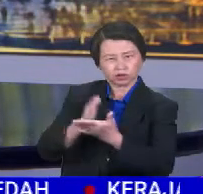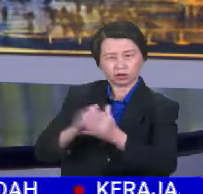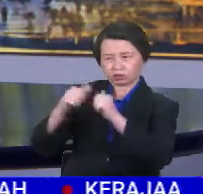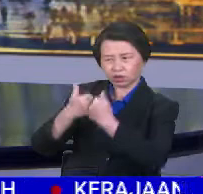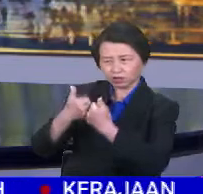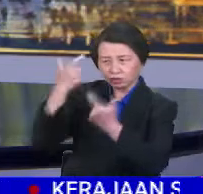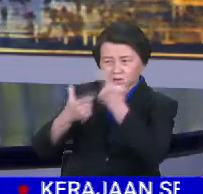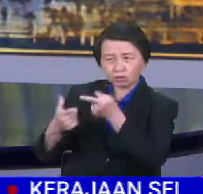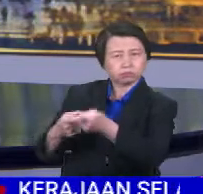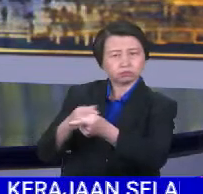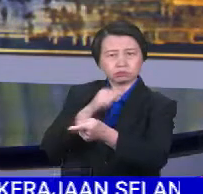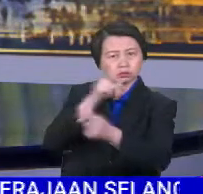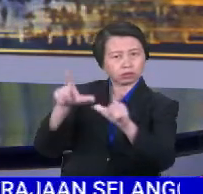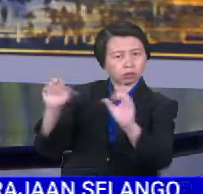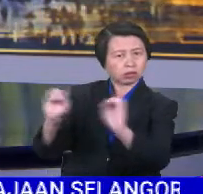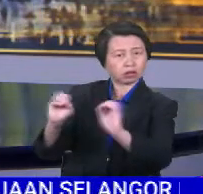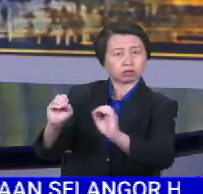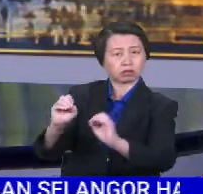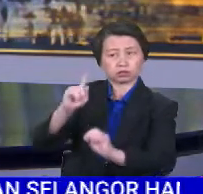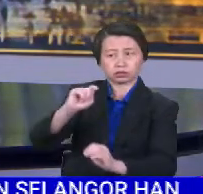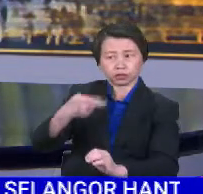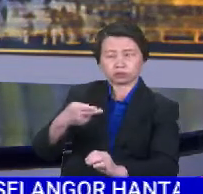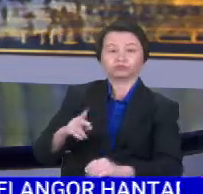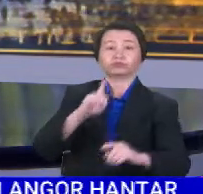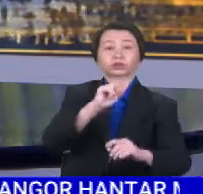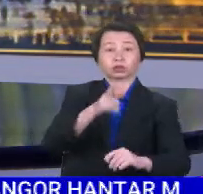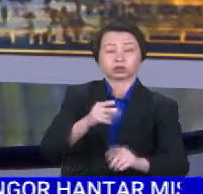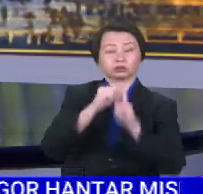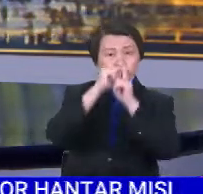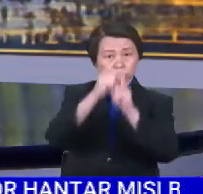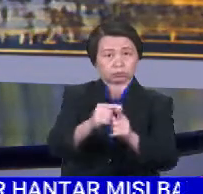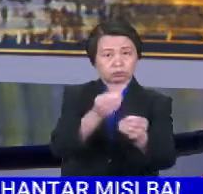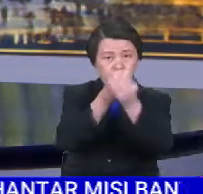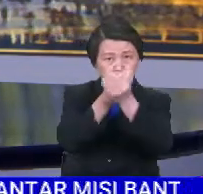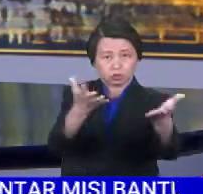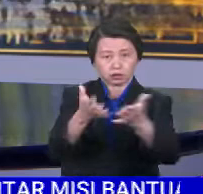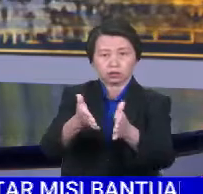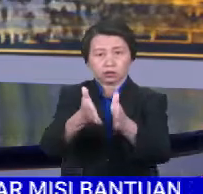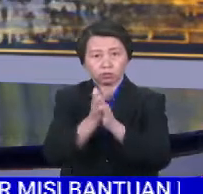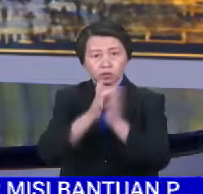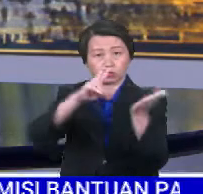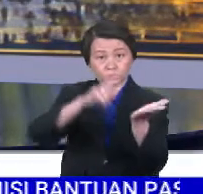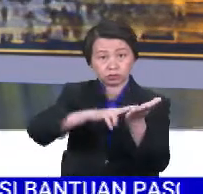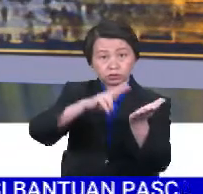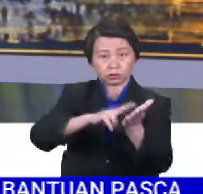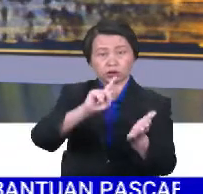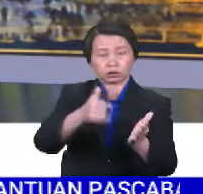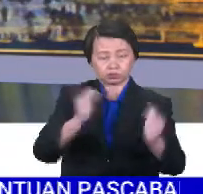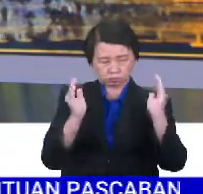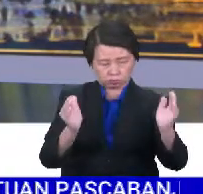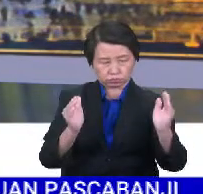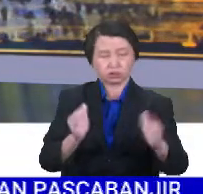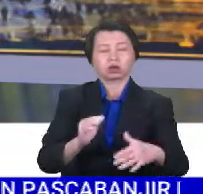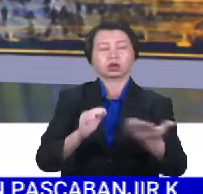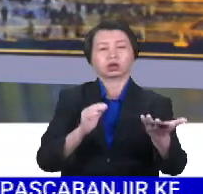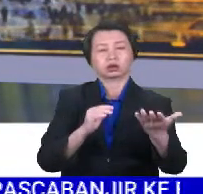gensi pelancongan yang tidak diizinkan tipis-tipis menerusi satu kenyataan malukat permohonan visa Haji selain kuota resmi